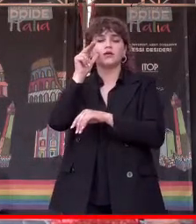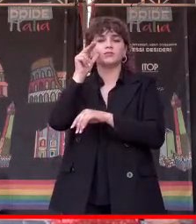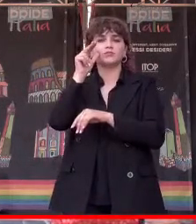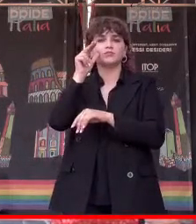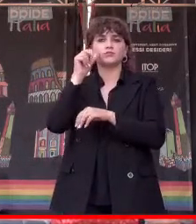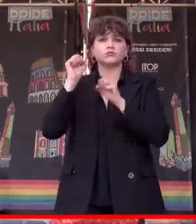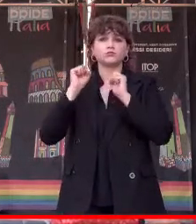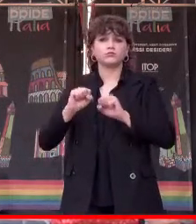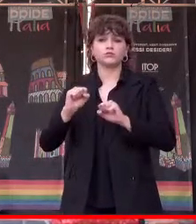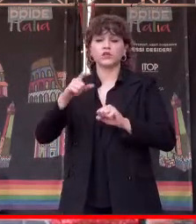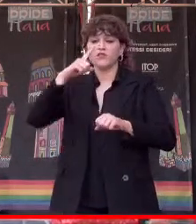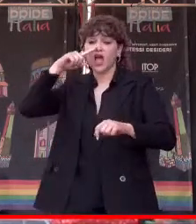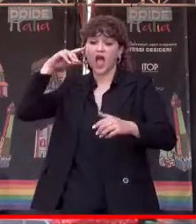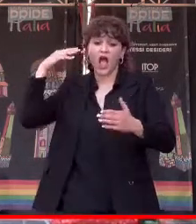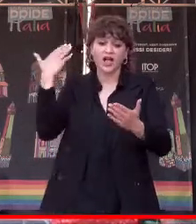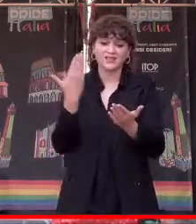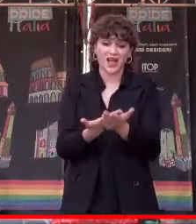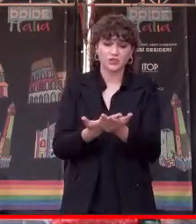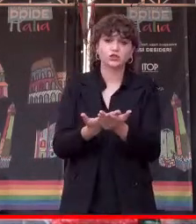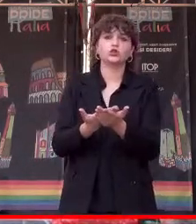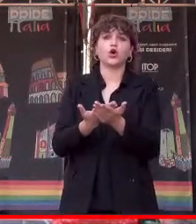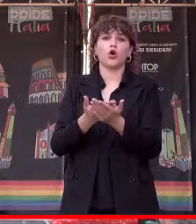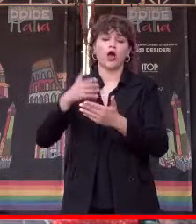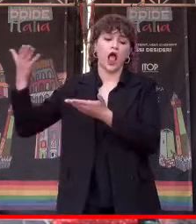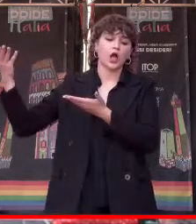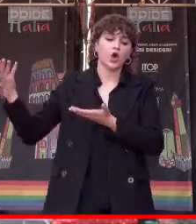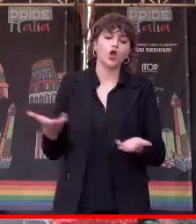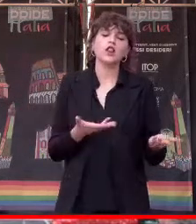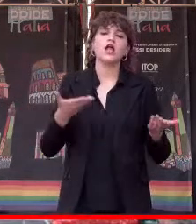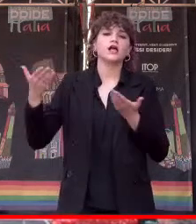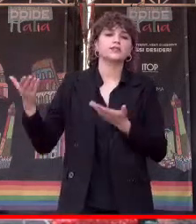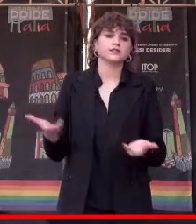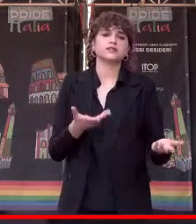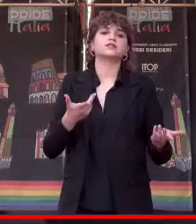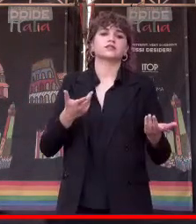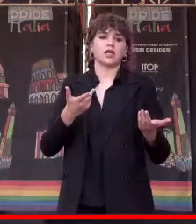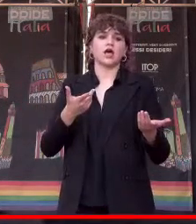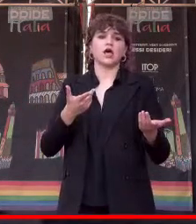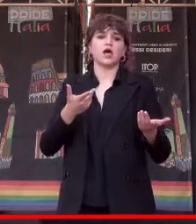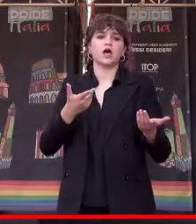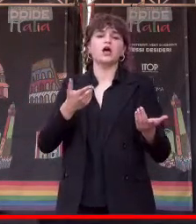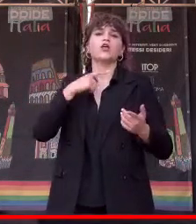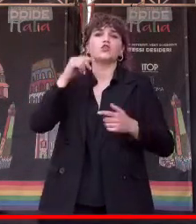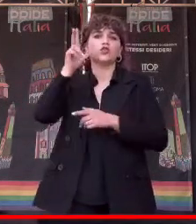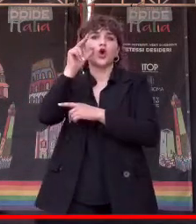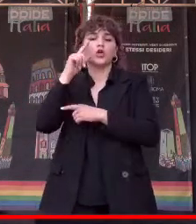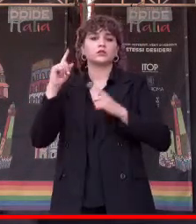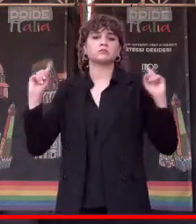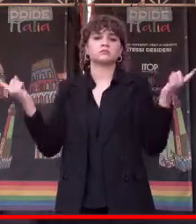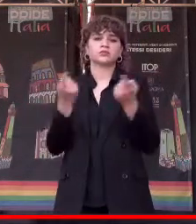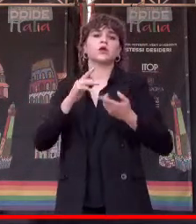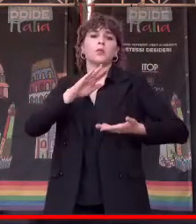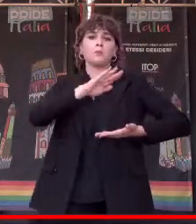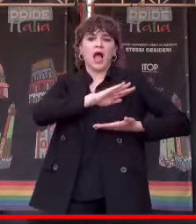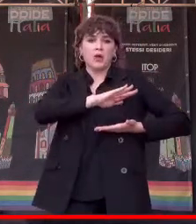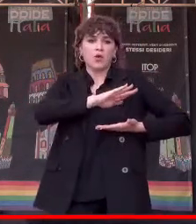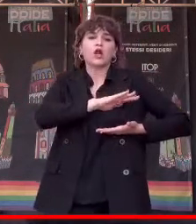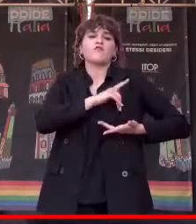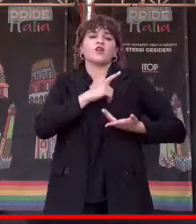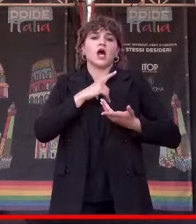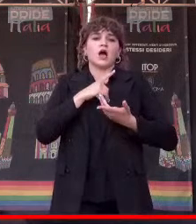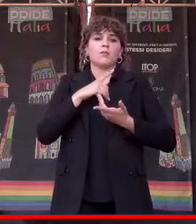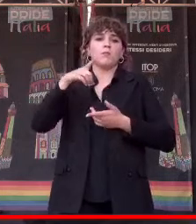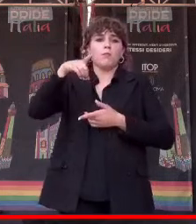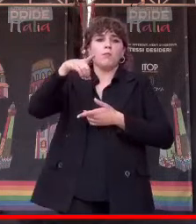all'accoglienza di tutte le donne, soprattutto per fare mammografie e pap test, perché purtroppo non tutti i lettini